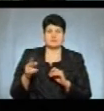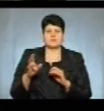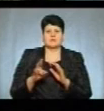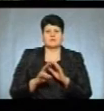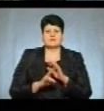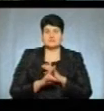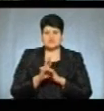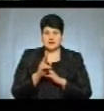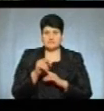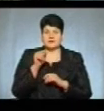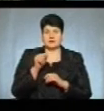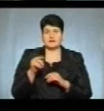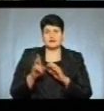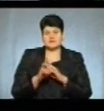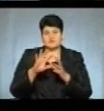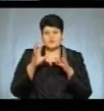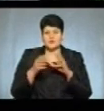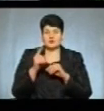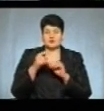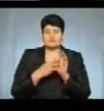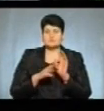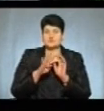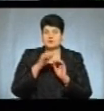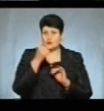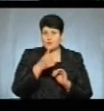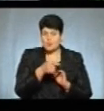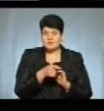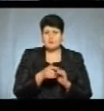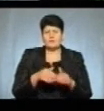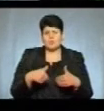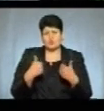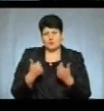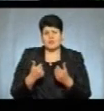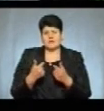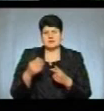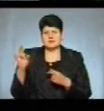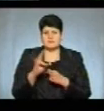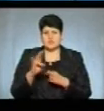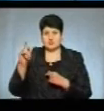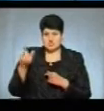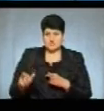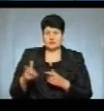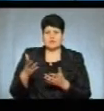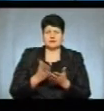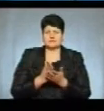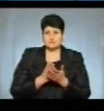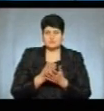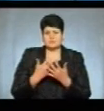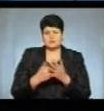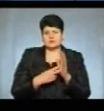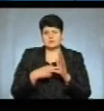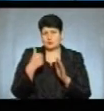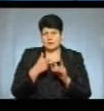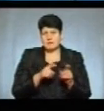Господнього, якому 184 роки. Каже, парафіяни пропонували настоятелю Степану Балану, який править там близько 7 років, перейти